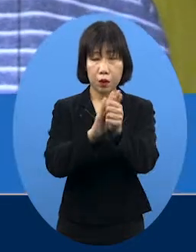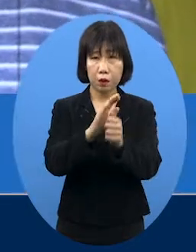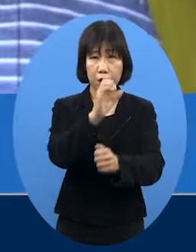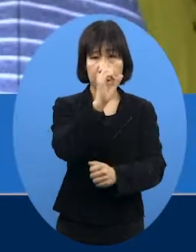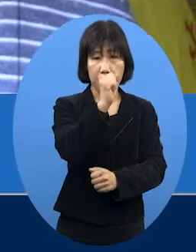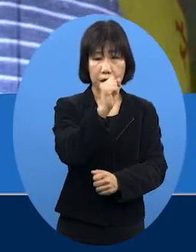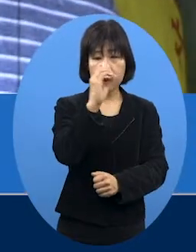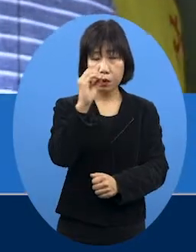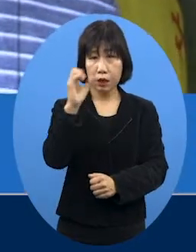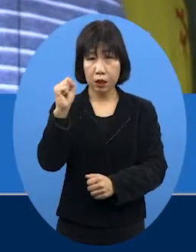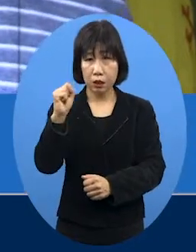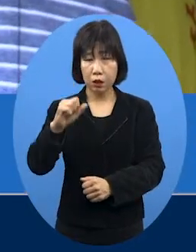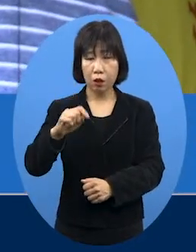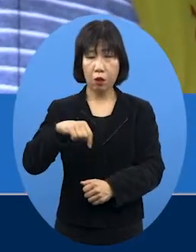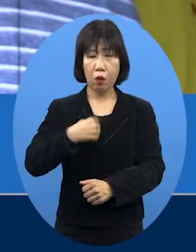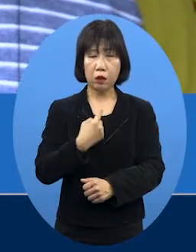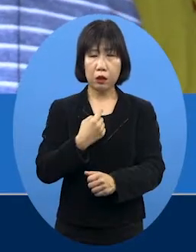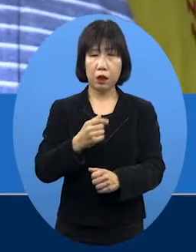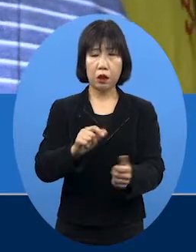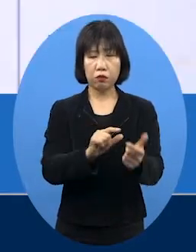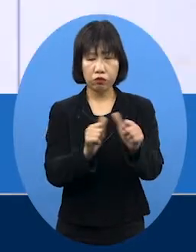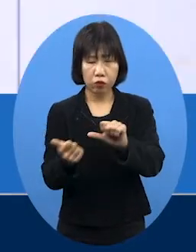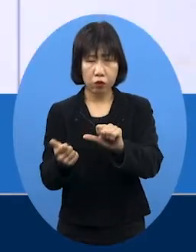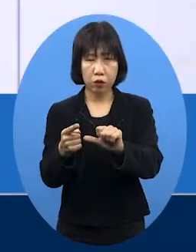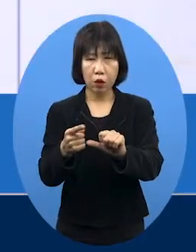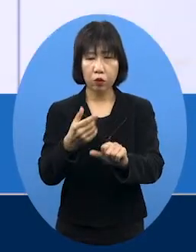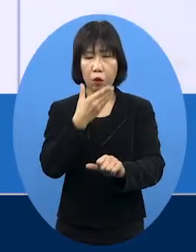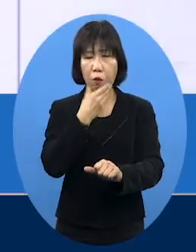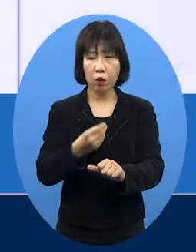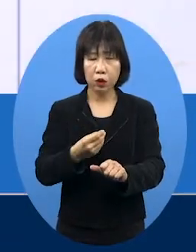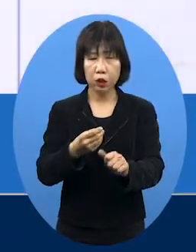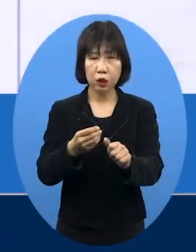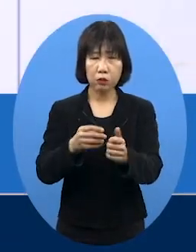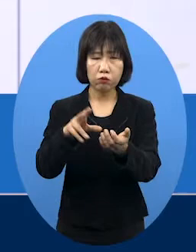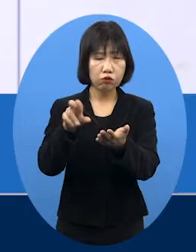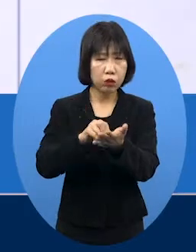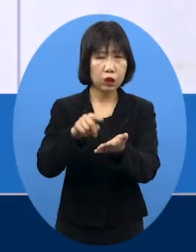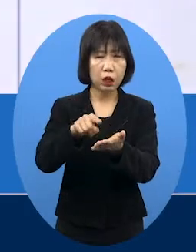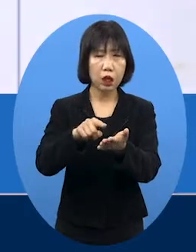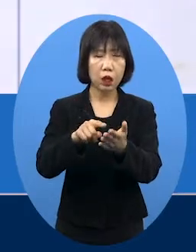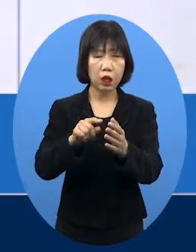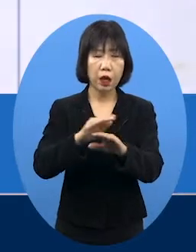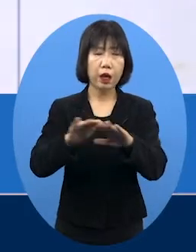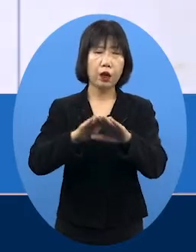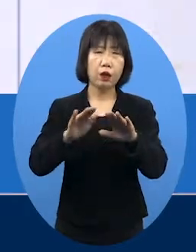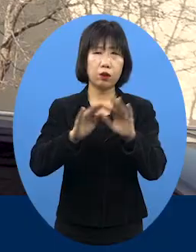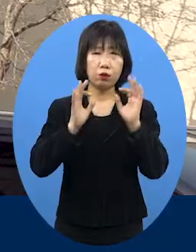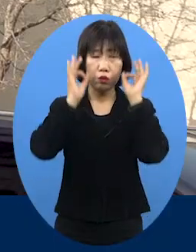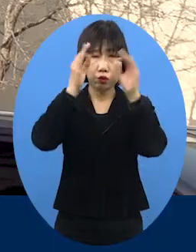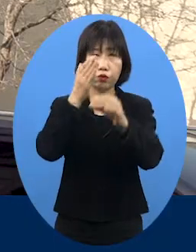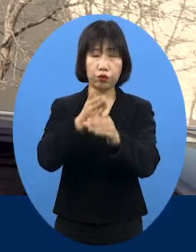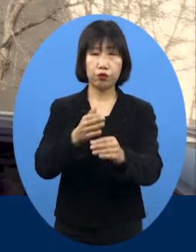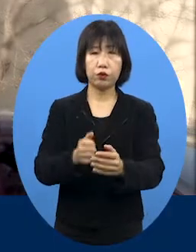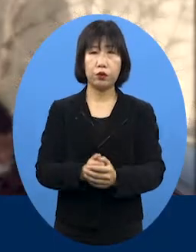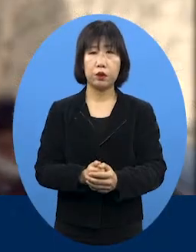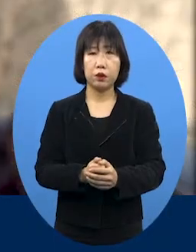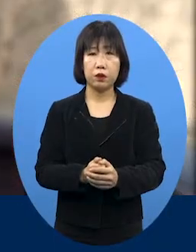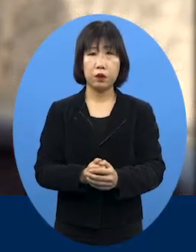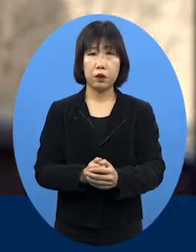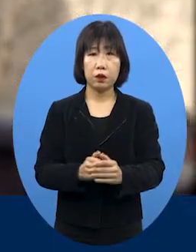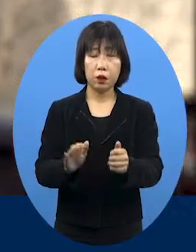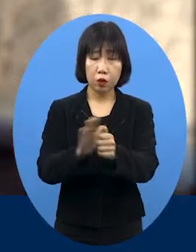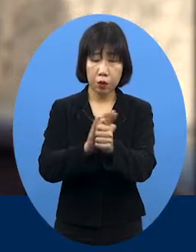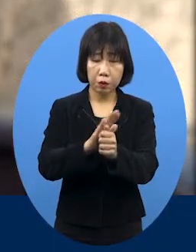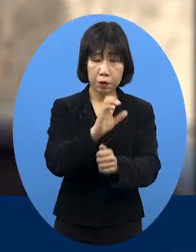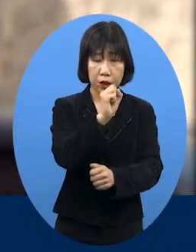돌본 sos 로꼬 독사 예방 과 크론 l9 복지 0 배움의 최선을 다하고 있습니다 돌봄